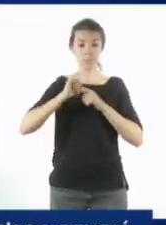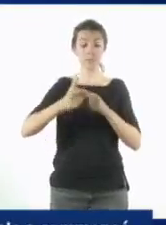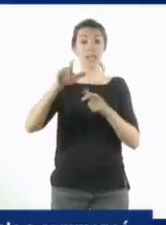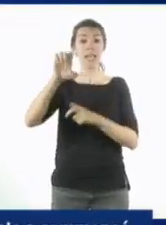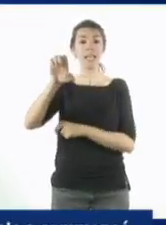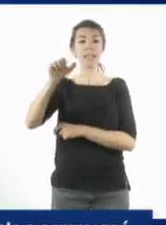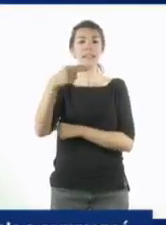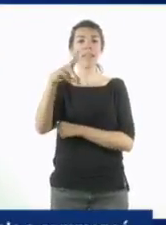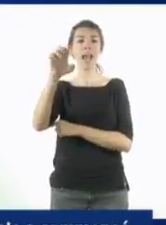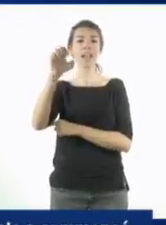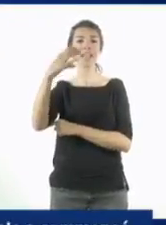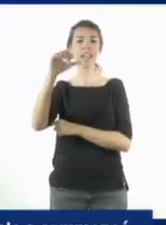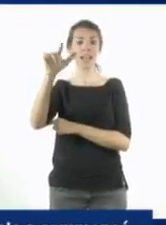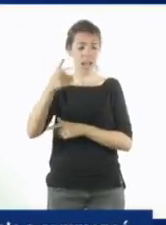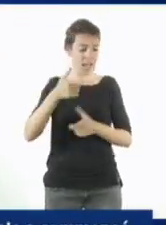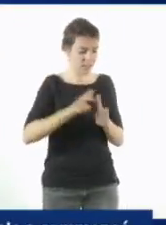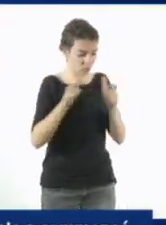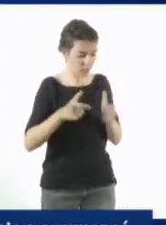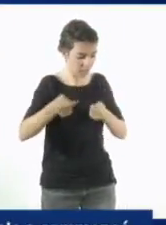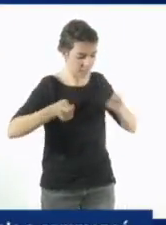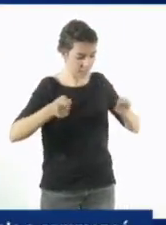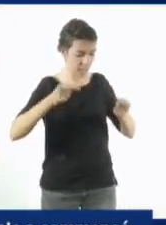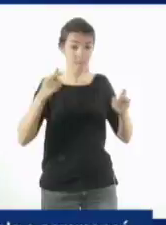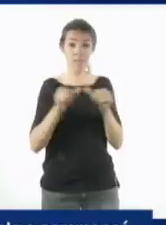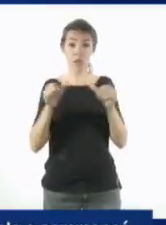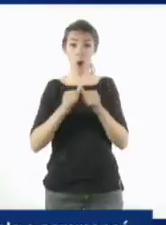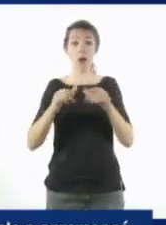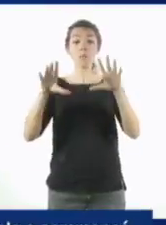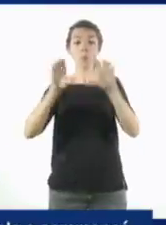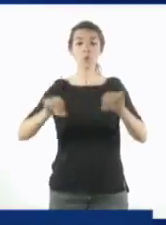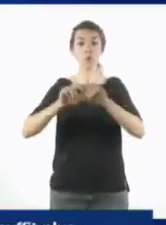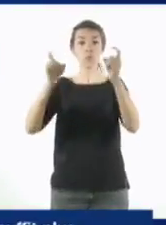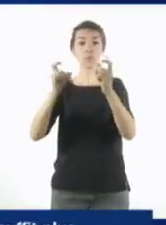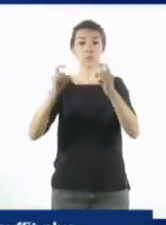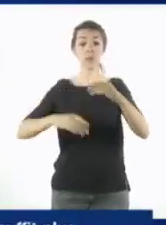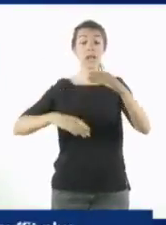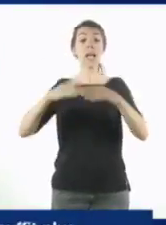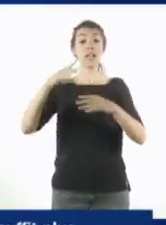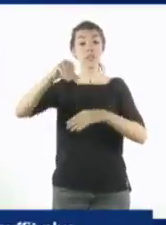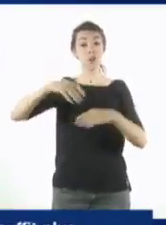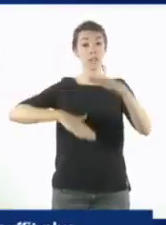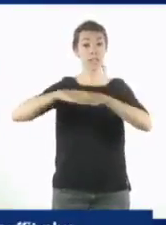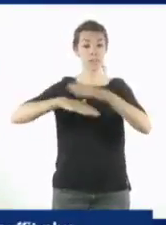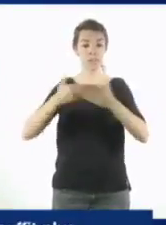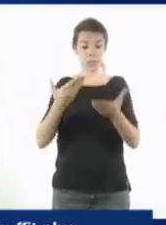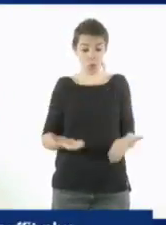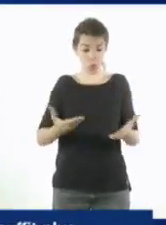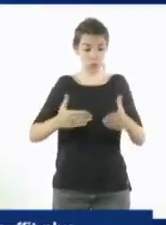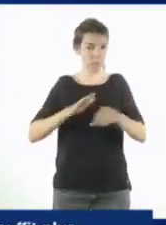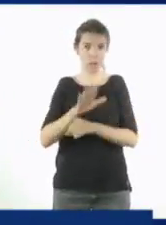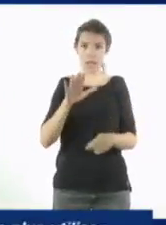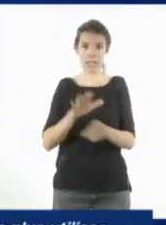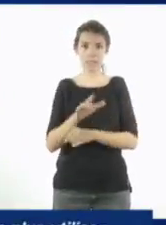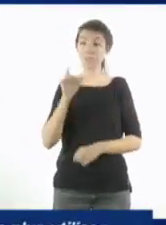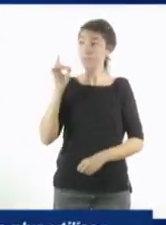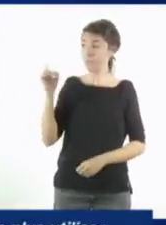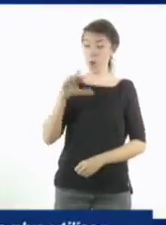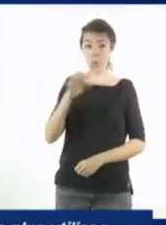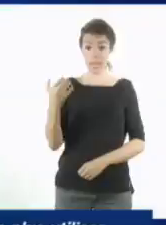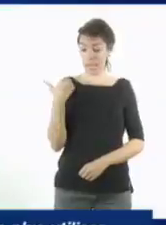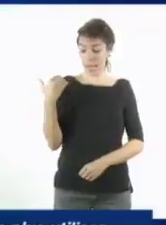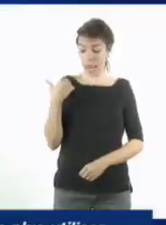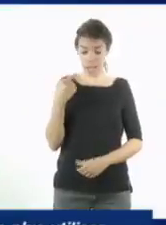qui gère la centrale, a commencé par baisser sa production pour limiter les cendres. Mais aujourd'hui, cette mesure ne suffit plus. Depuis ce week